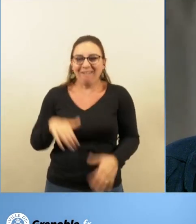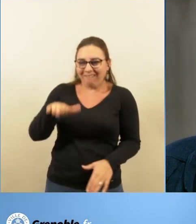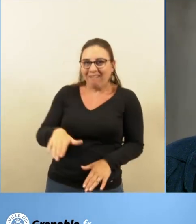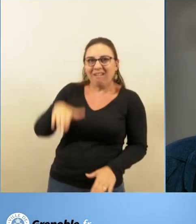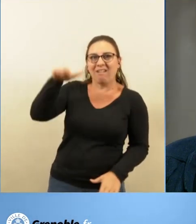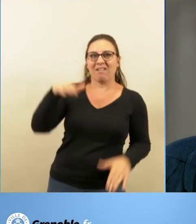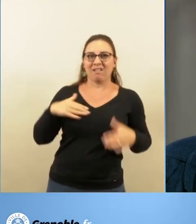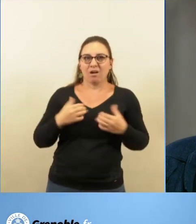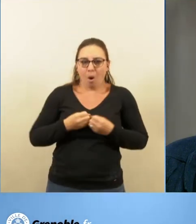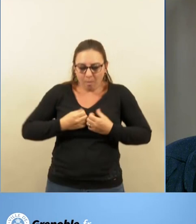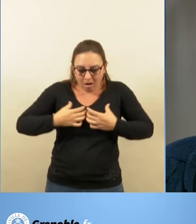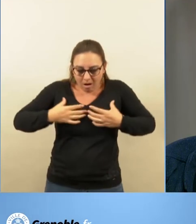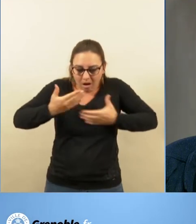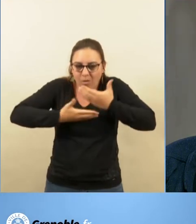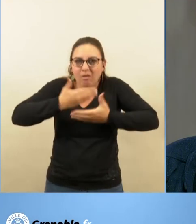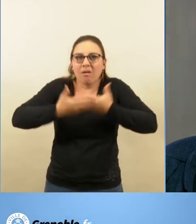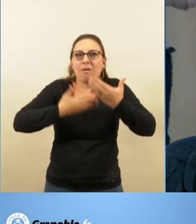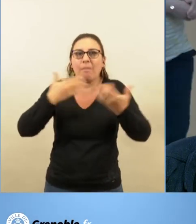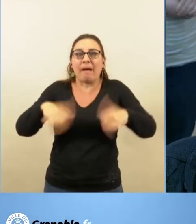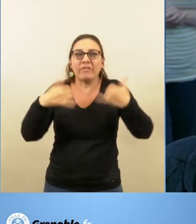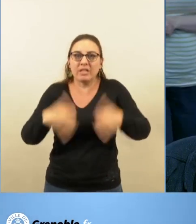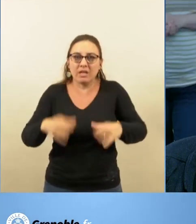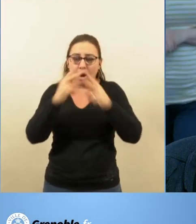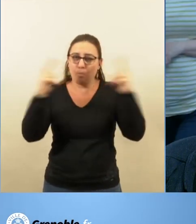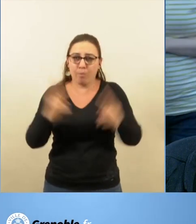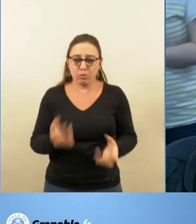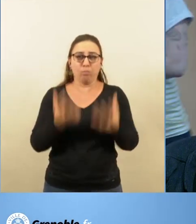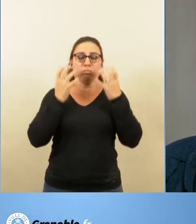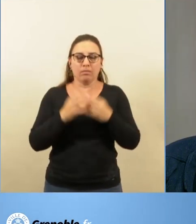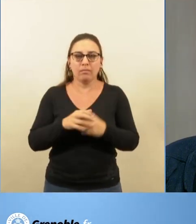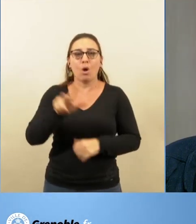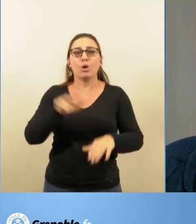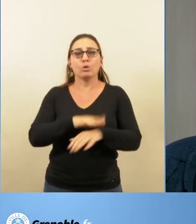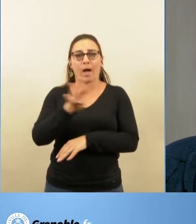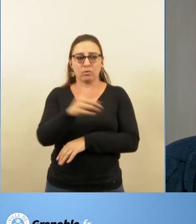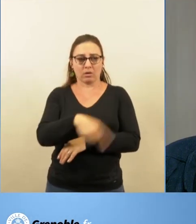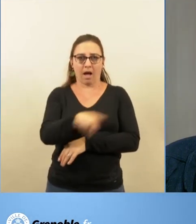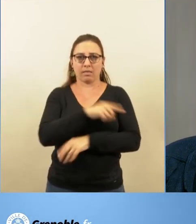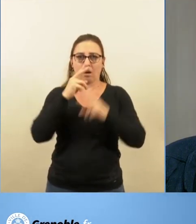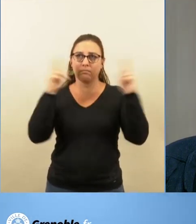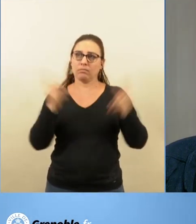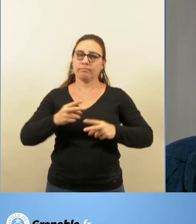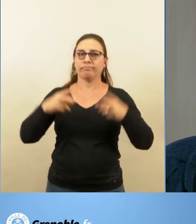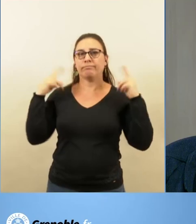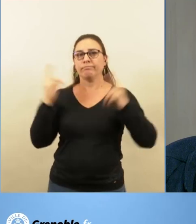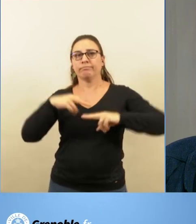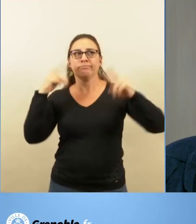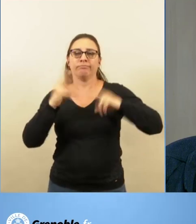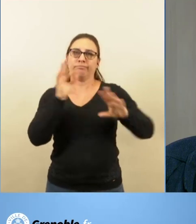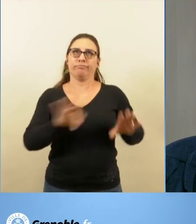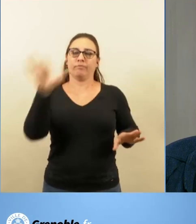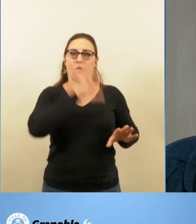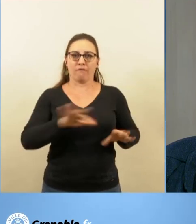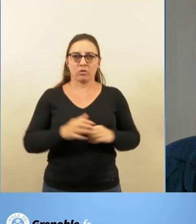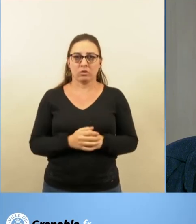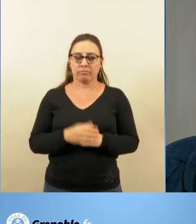en formation ils prennent de plein fouet les effets de la pollution trois enfants sur quatre respirent un air pollué dans notre pays nous dit l'étude mais